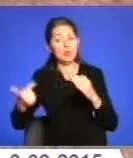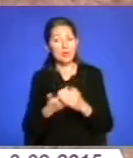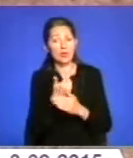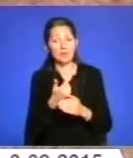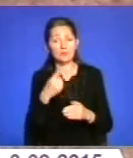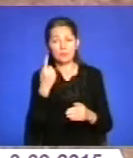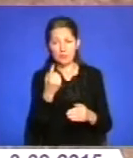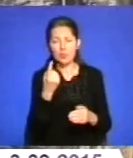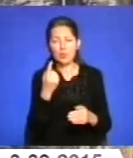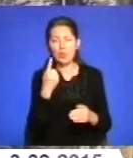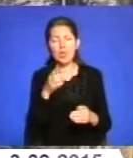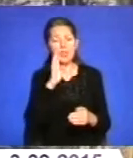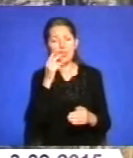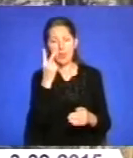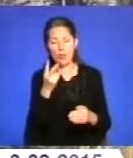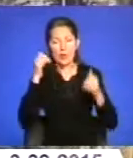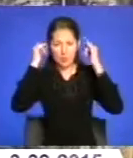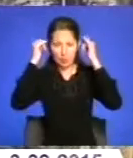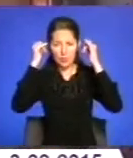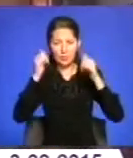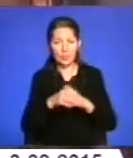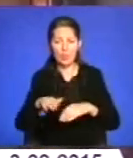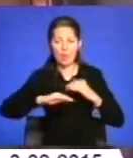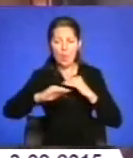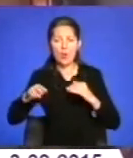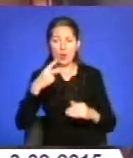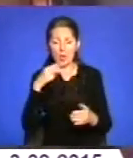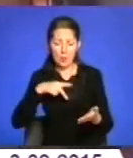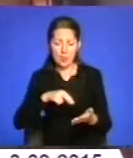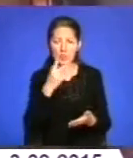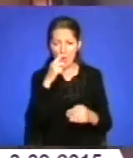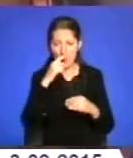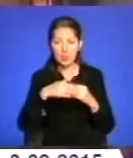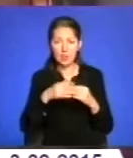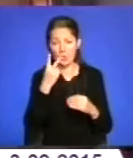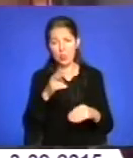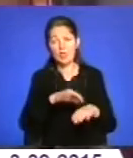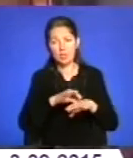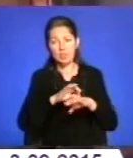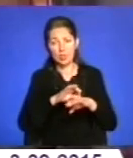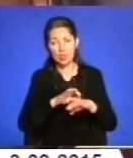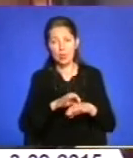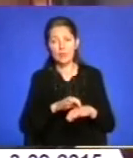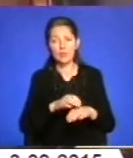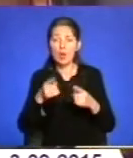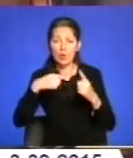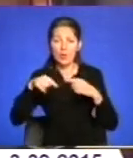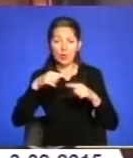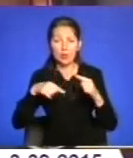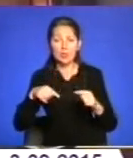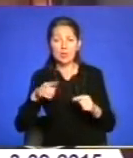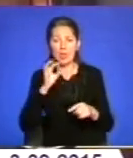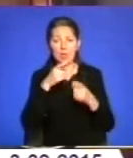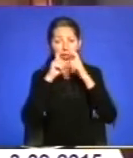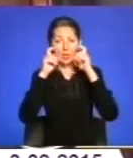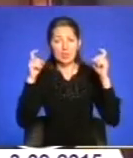чоловіка. Підійшовши ближче, виявила і тіло господаря. Вона зараз за хвилю вернулася. Як я от прийшла від тої родички, вона якраз з того роду вернулася і